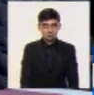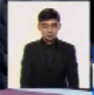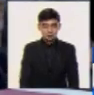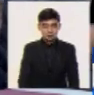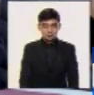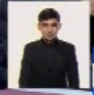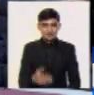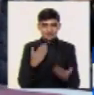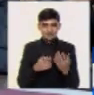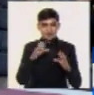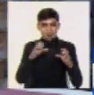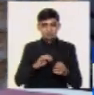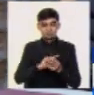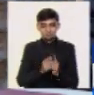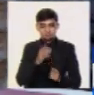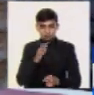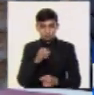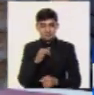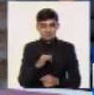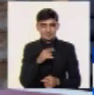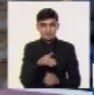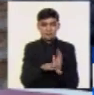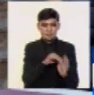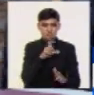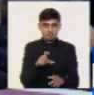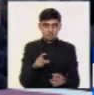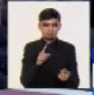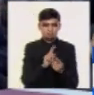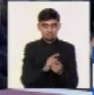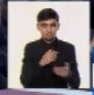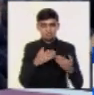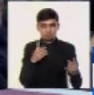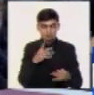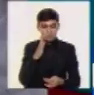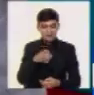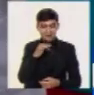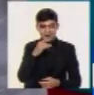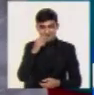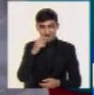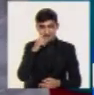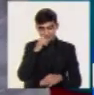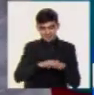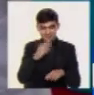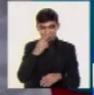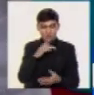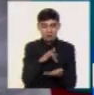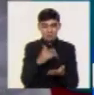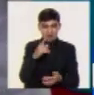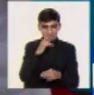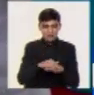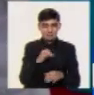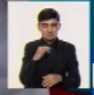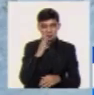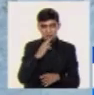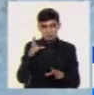Бұл жерде егер де заңды өзгерту керек болатын болса, оны депутаттармен жұмыстану керек. Нұр Сұлтан қаласы әкімі көмекшісінің осы сөзін арқау еткен